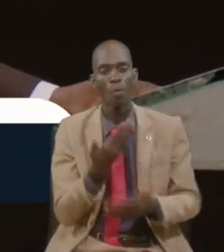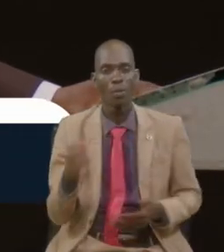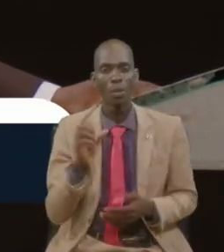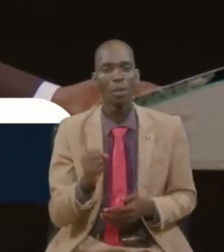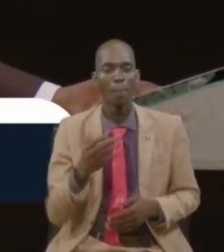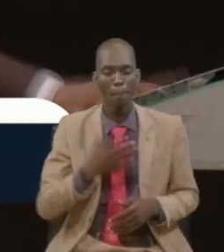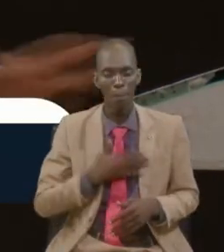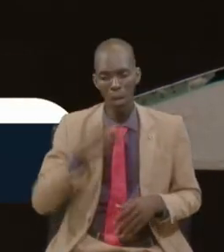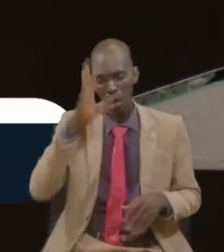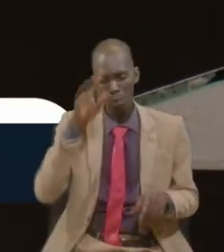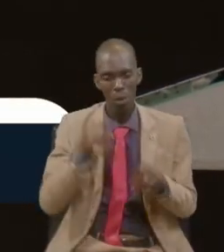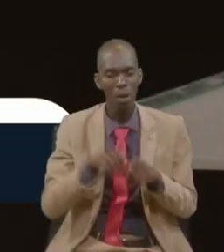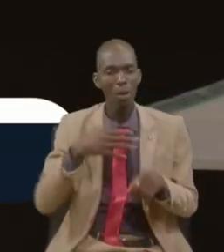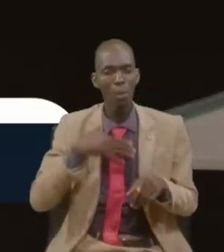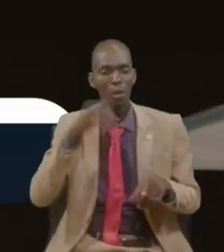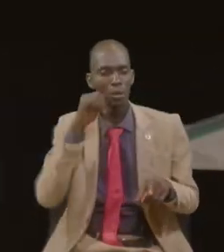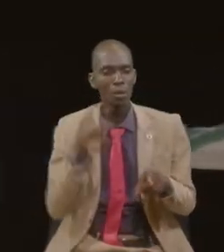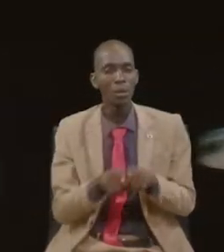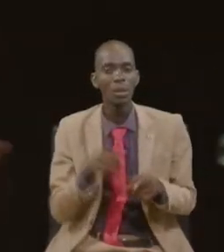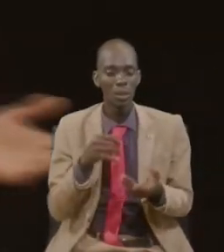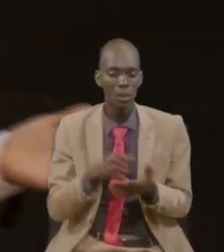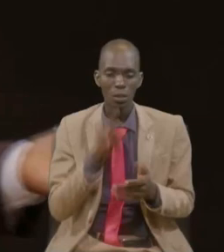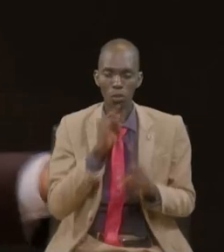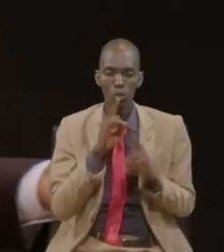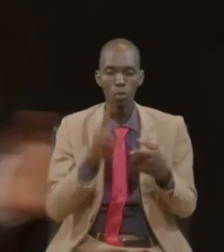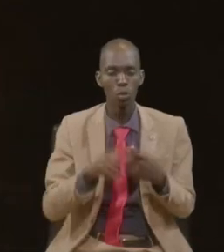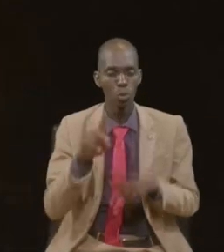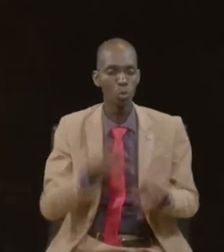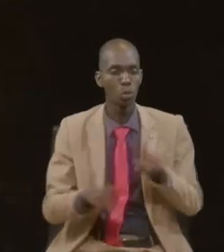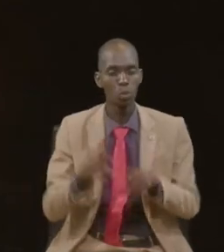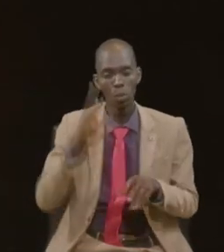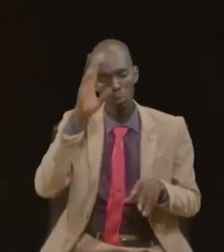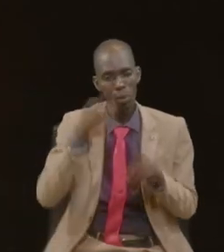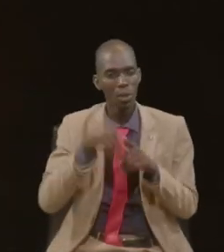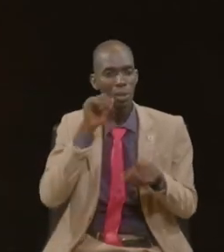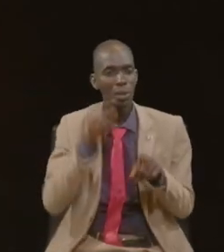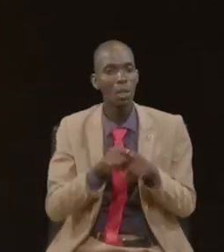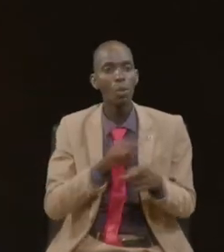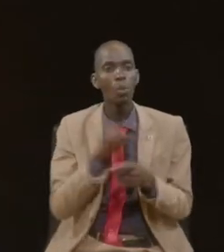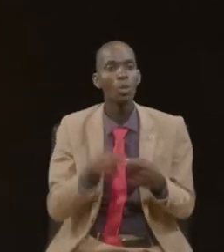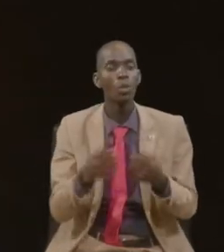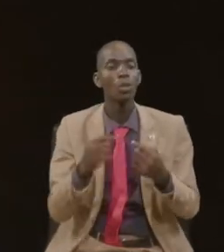12. Avant toute chose, mes frères, ils parlaient aux frères, lorsque vous venez